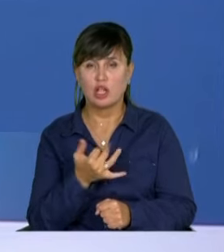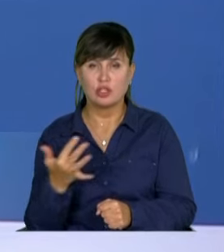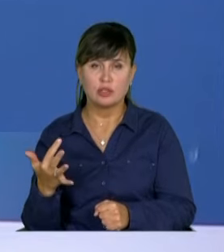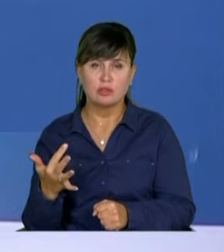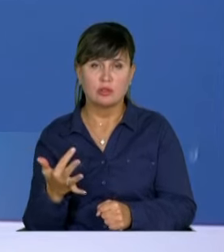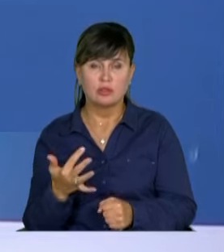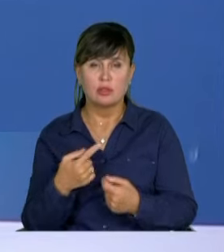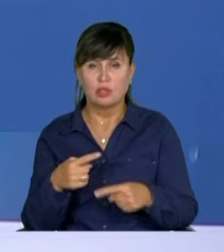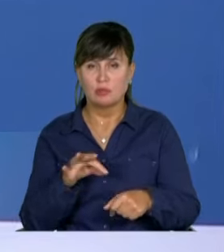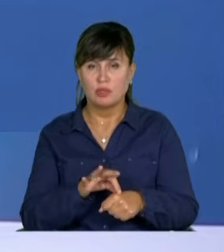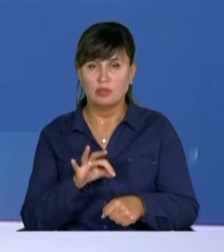побочных действий на неё